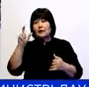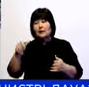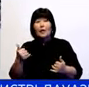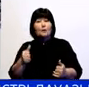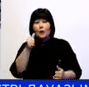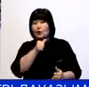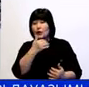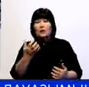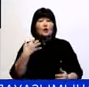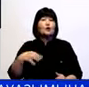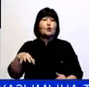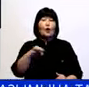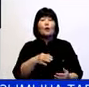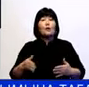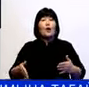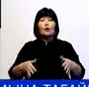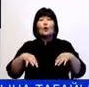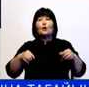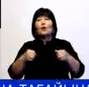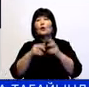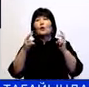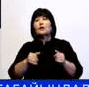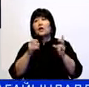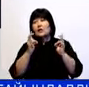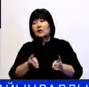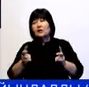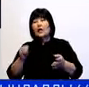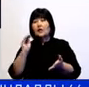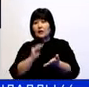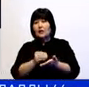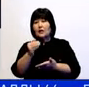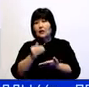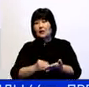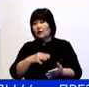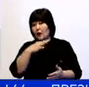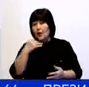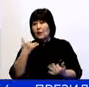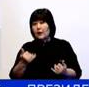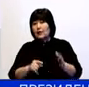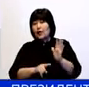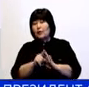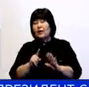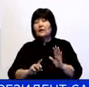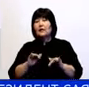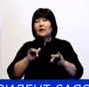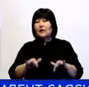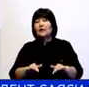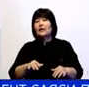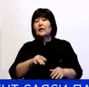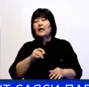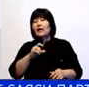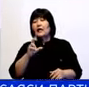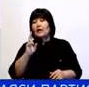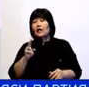дейін Қызылорда облысы жол көлік оқиғасы жиі тіркелетін өңір қатарында болды. Биылдан бастап іске қосылған Экин